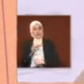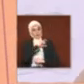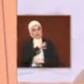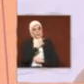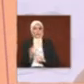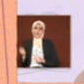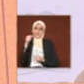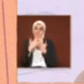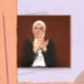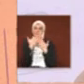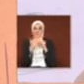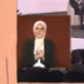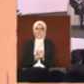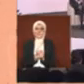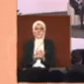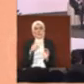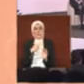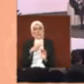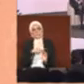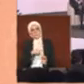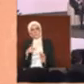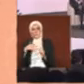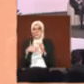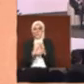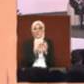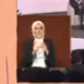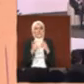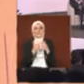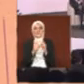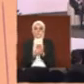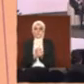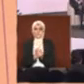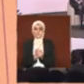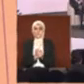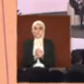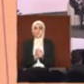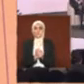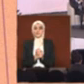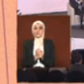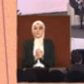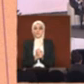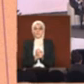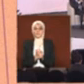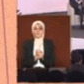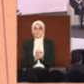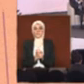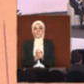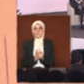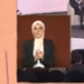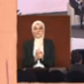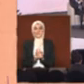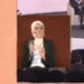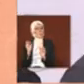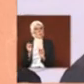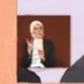تنفيذي تنفيذي دي احنا مش محتاجين ناخد وقت تنفيذي دي قرارات الدوله بتاخد فيها اكشن